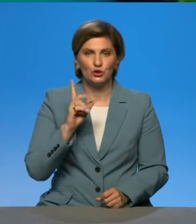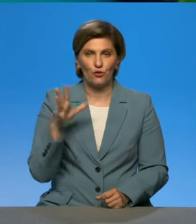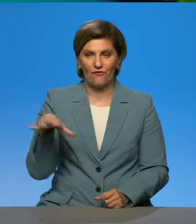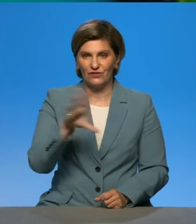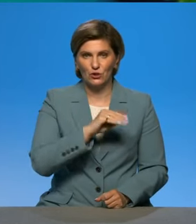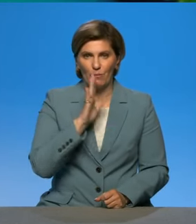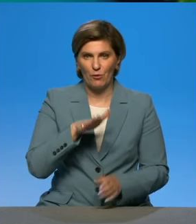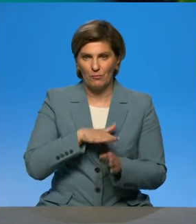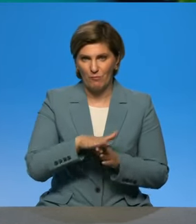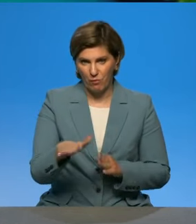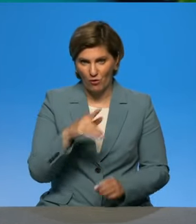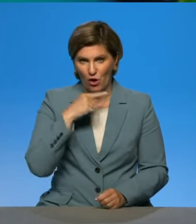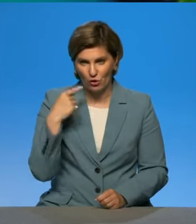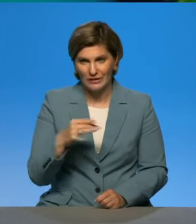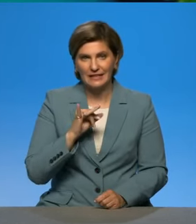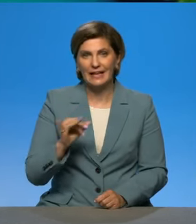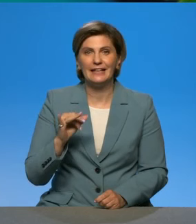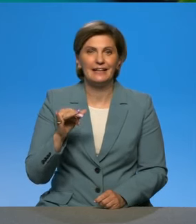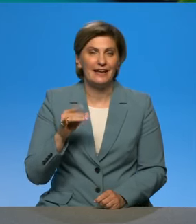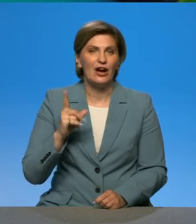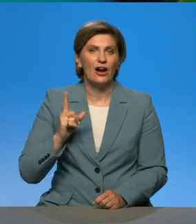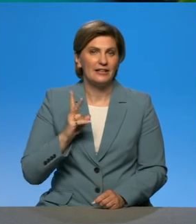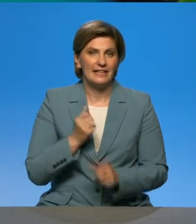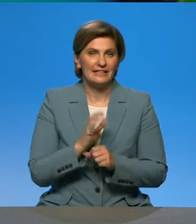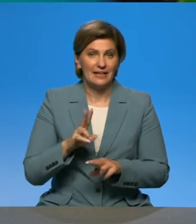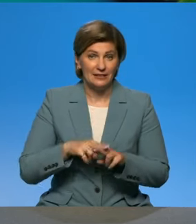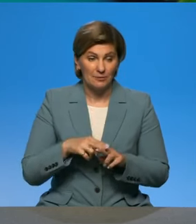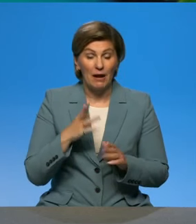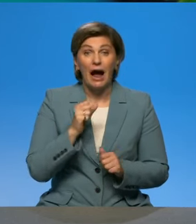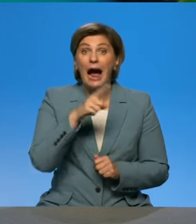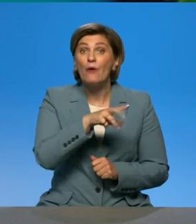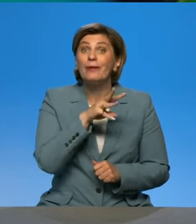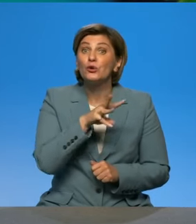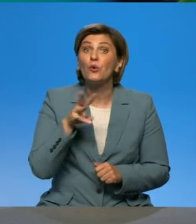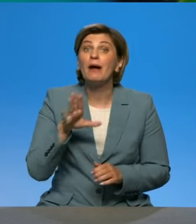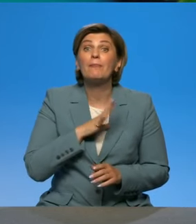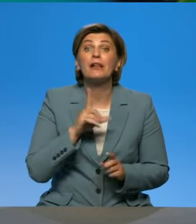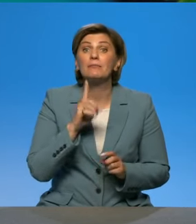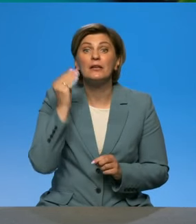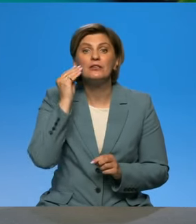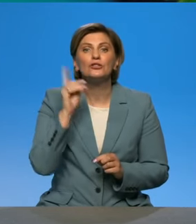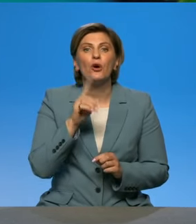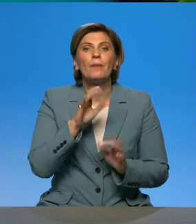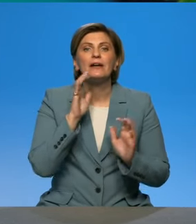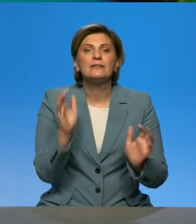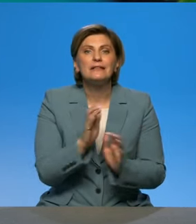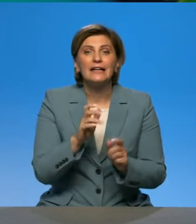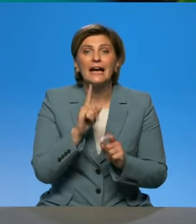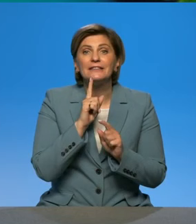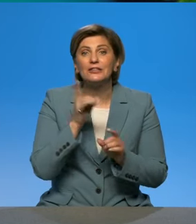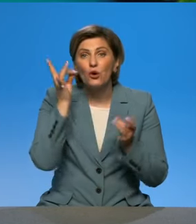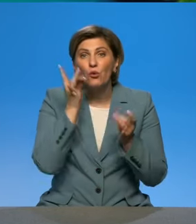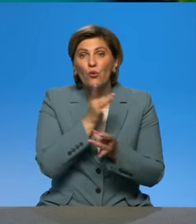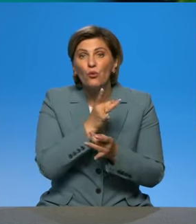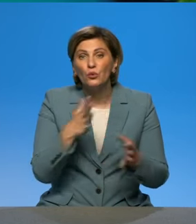думаю, у Миклуха Маклая была задача другая. У него была задача именно сохранение культуры, нашего уникального